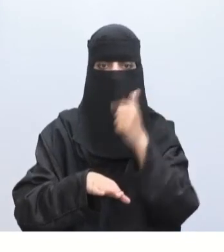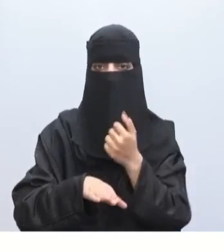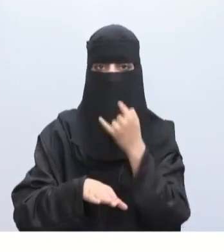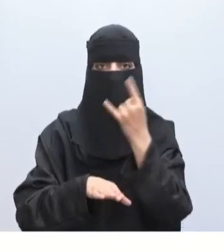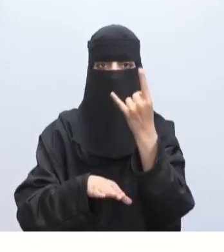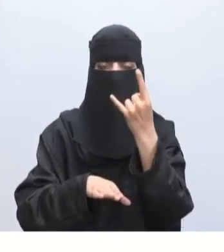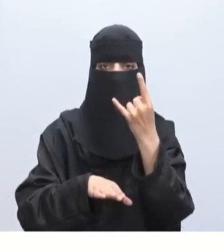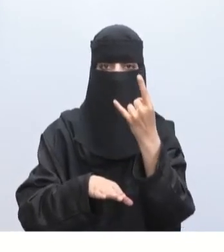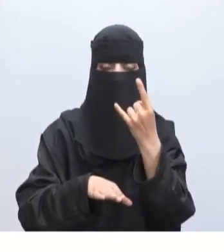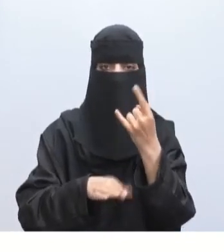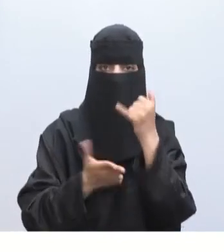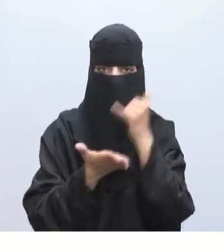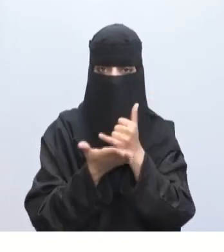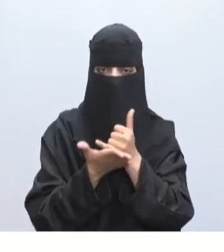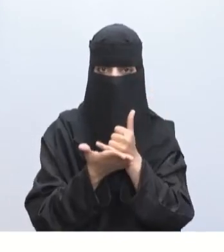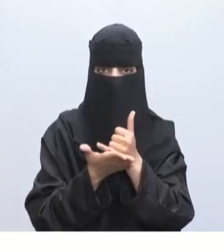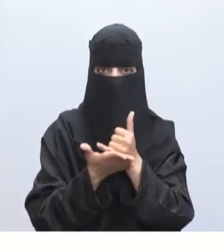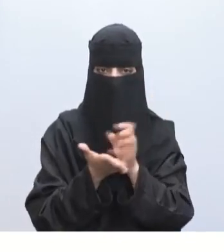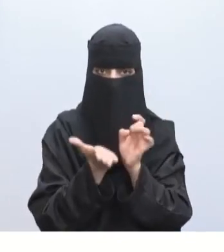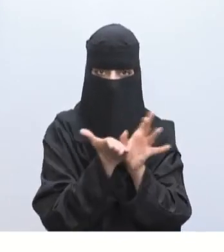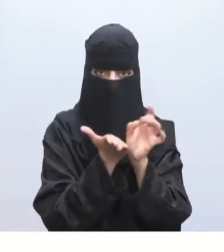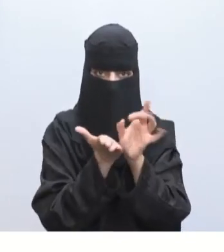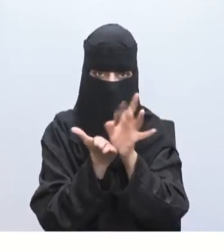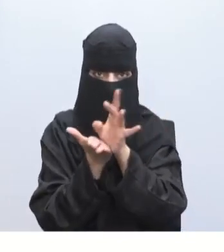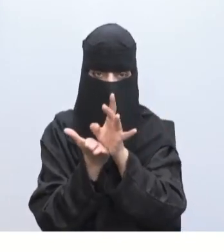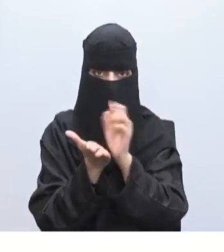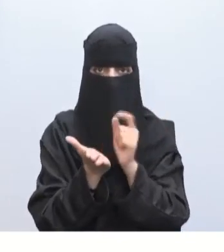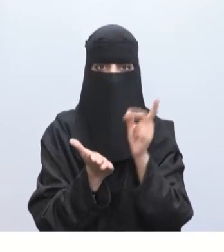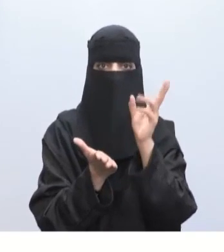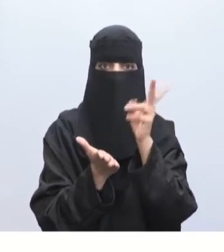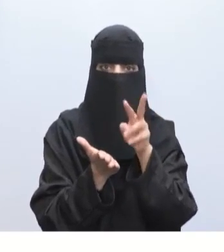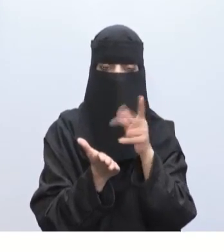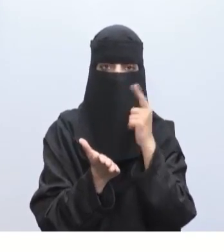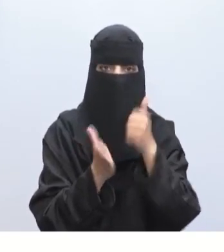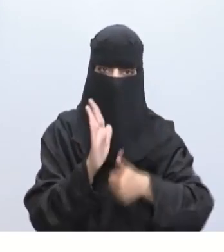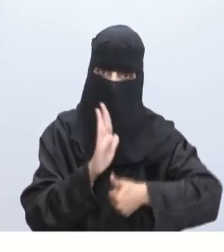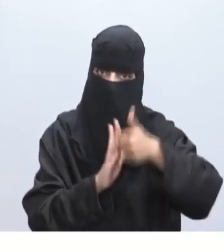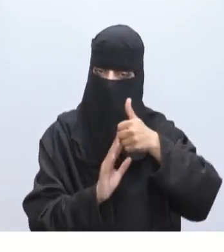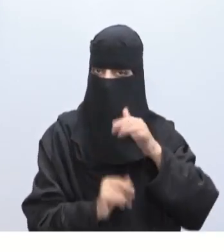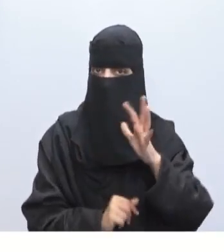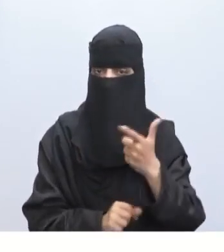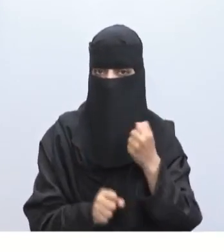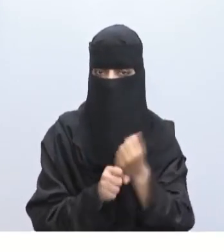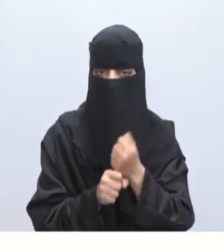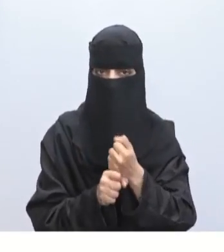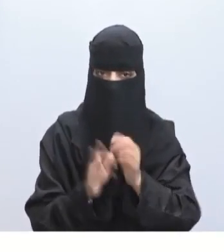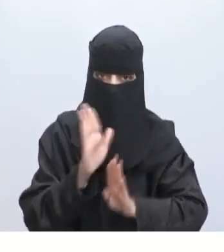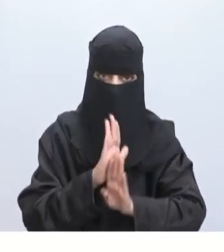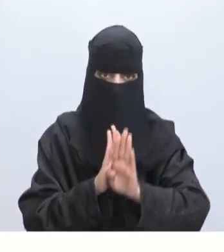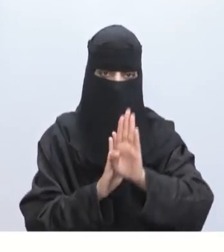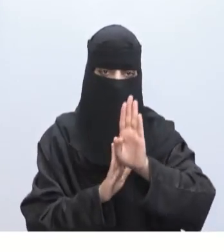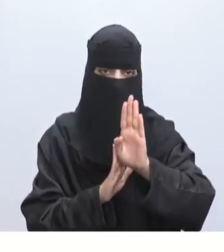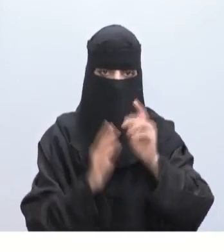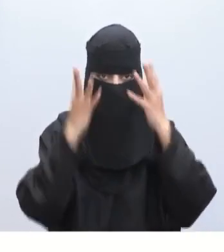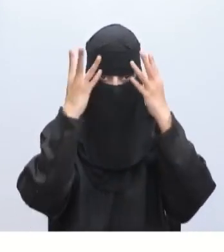سنوات قضاها في طرد المعتدي ايضا استطع اسطاع ان يحقق